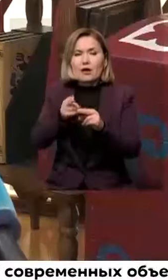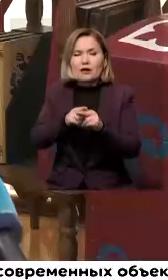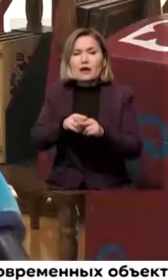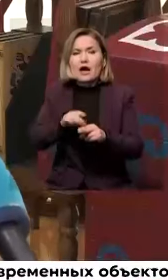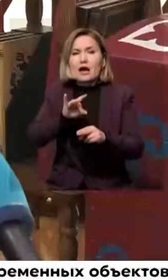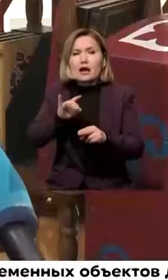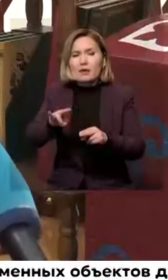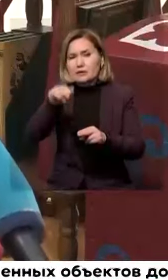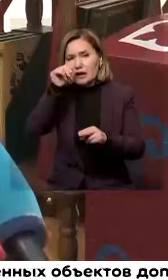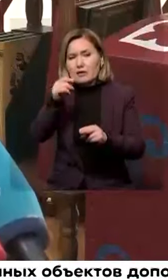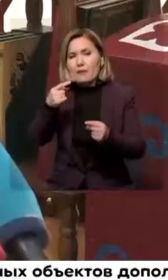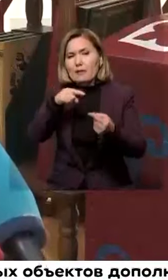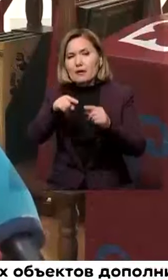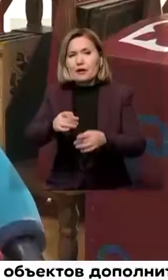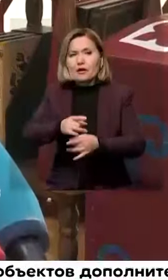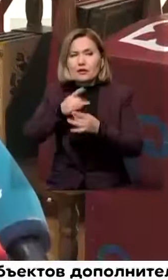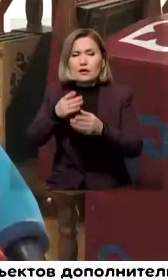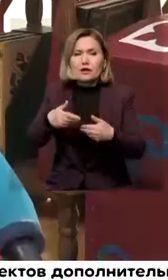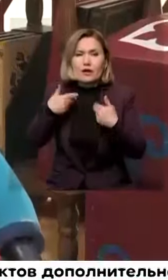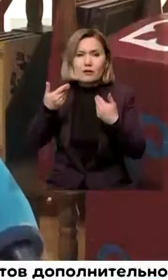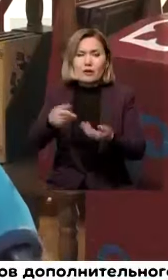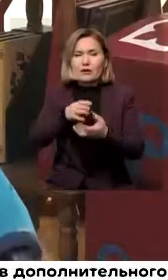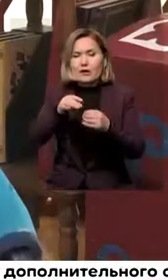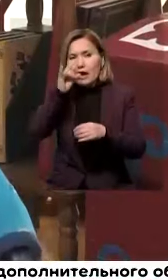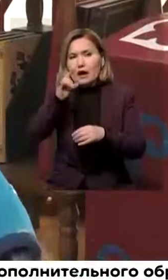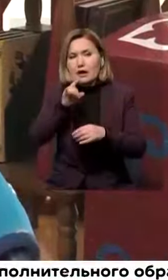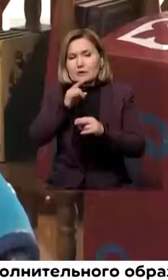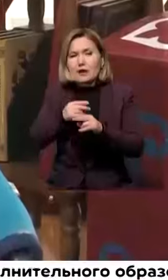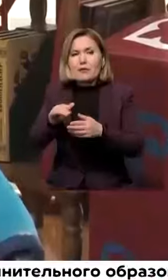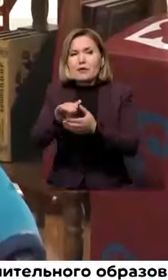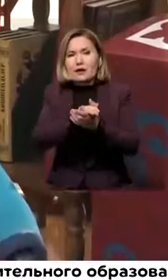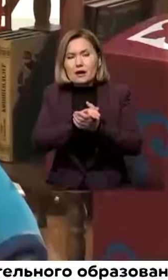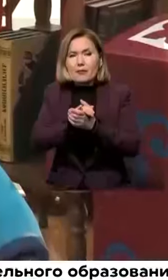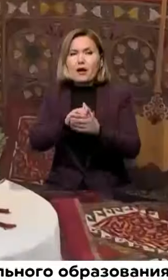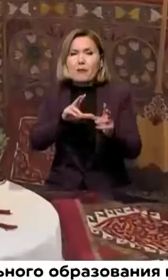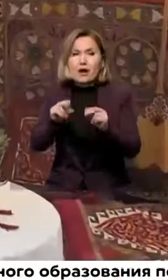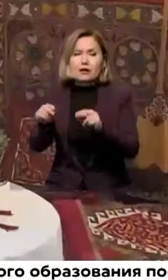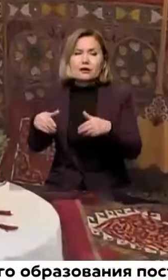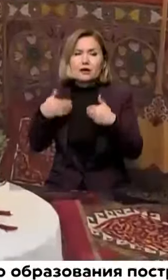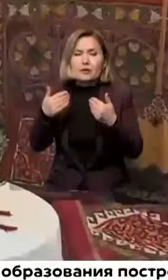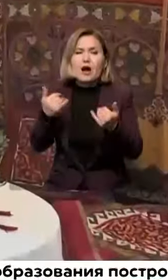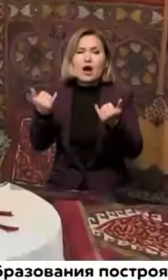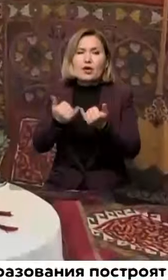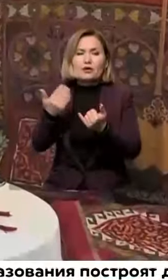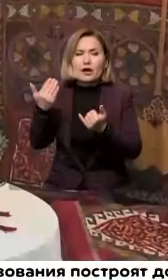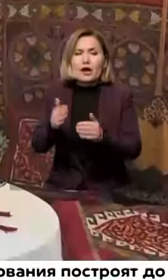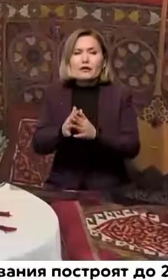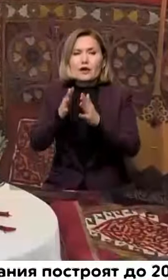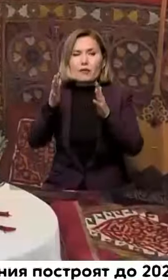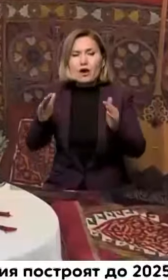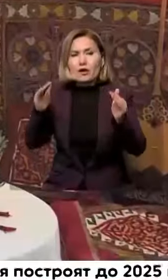Рамазан айында бір-бірімізбен кездесуге керемет мүмкіншілік болды. Қазақстанға бейбітшілік пен бақыт тілеймін. Қонақтар кен шаңырағы